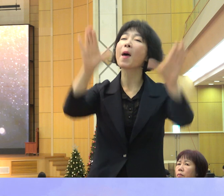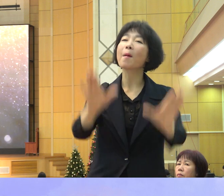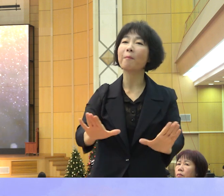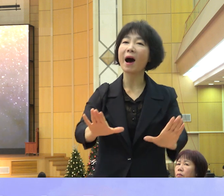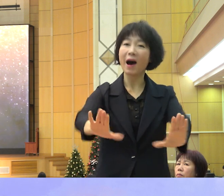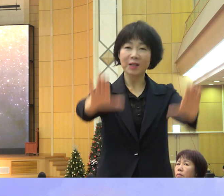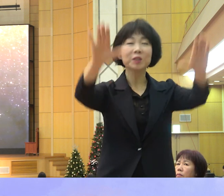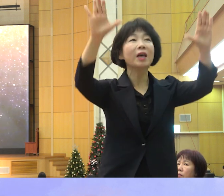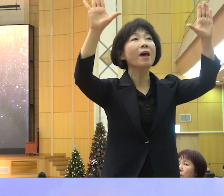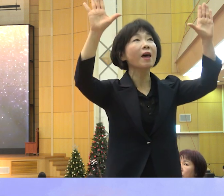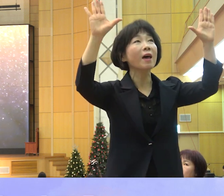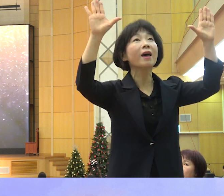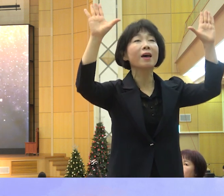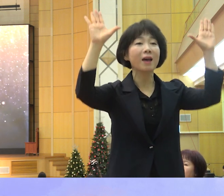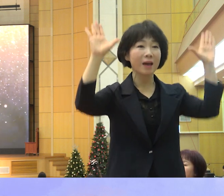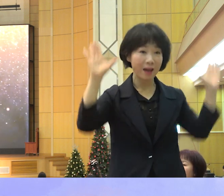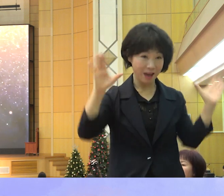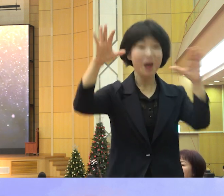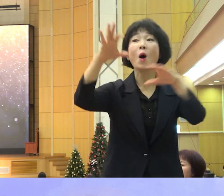왕께